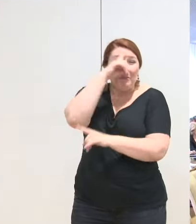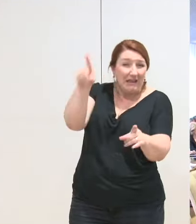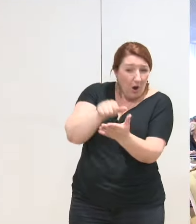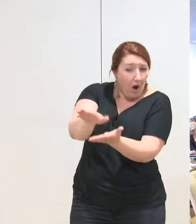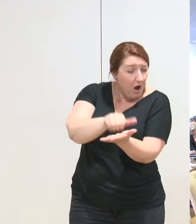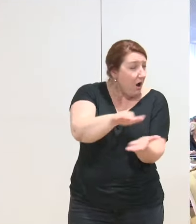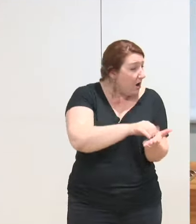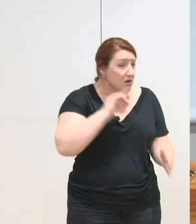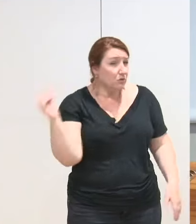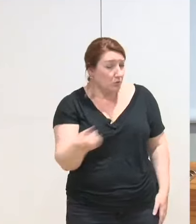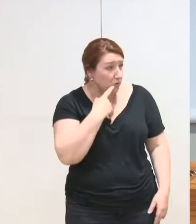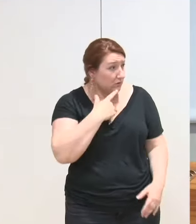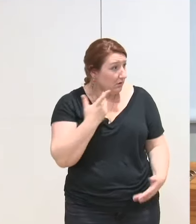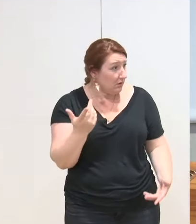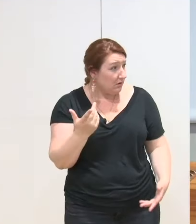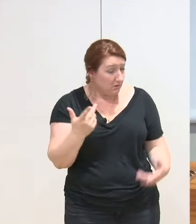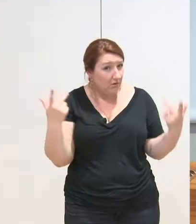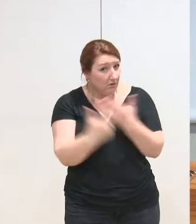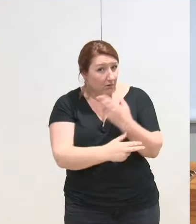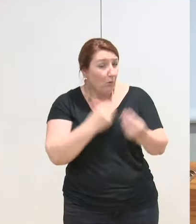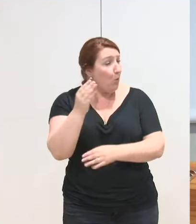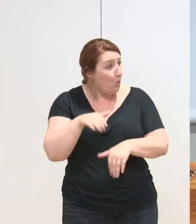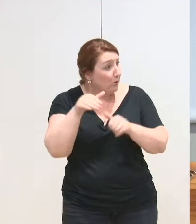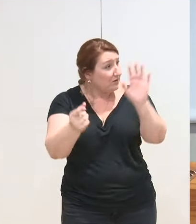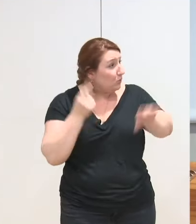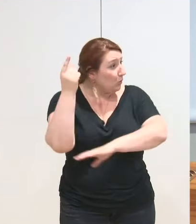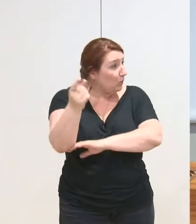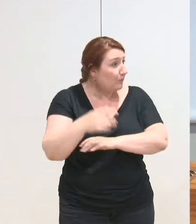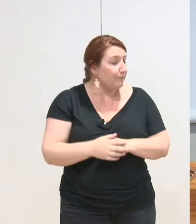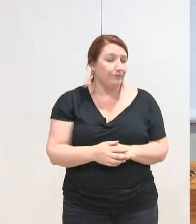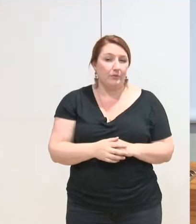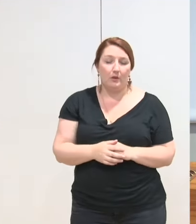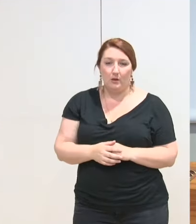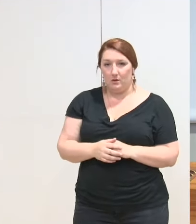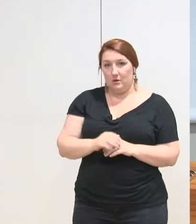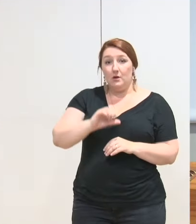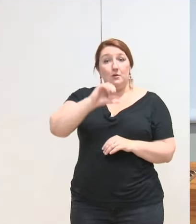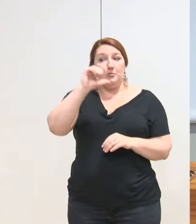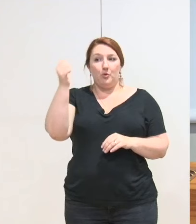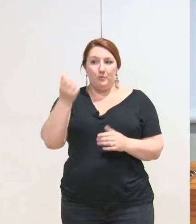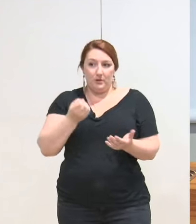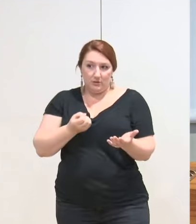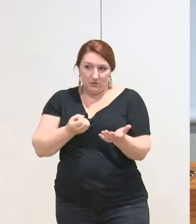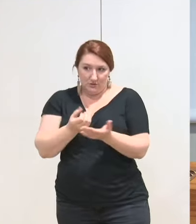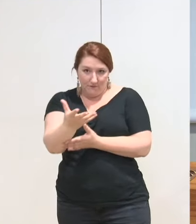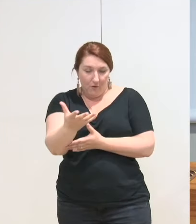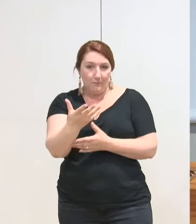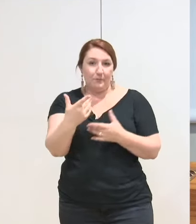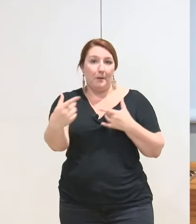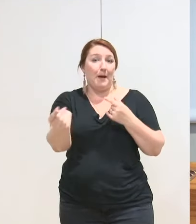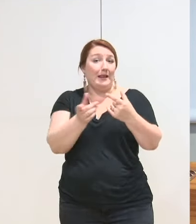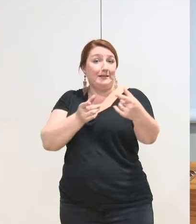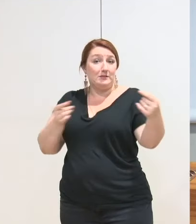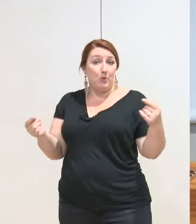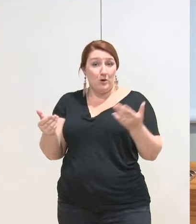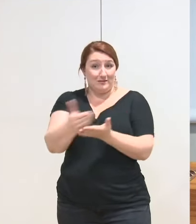remercie alors sur d'abord il faut souligner qu'il y a les salariés de du du et des Sports n'ont pas